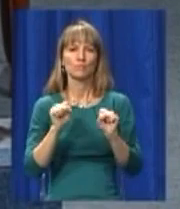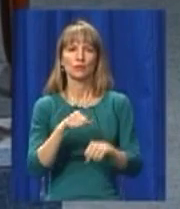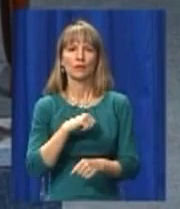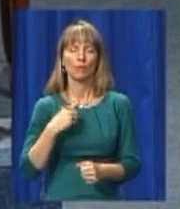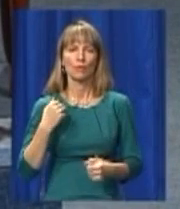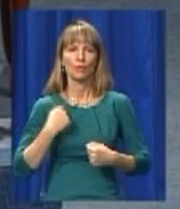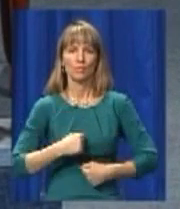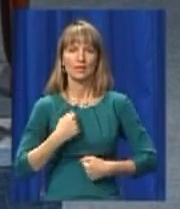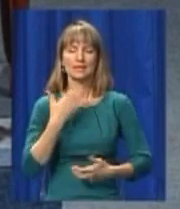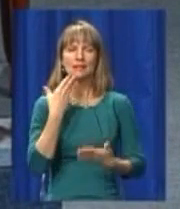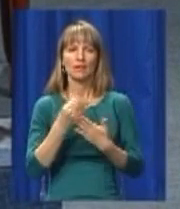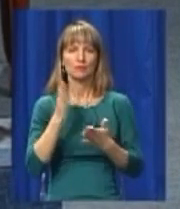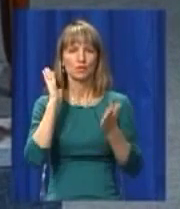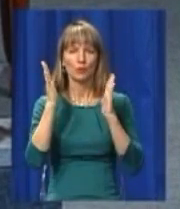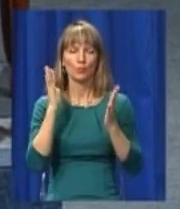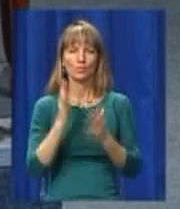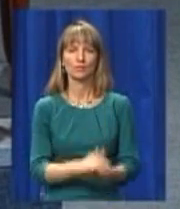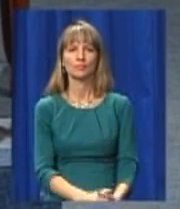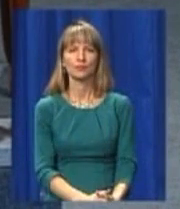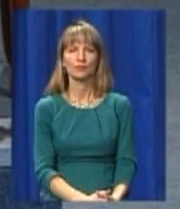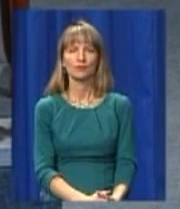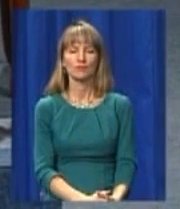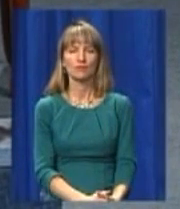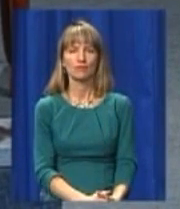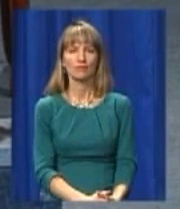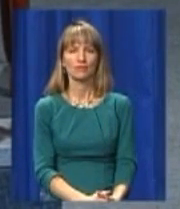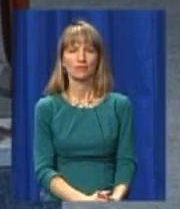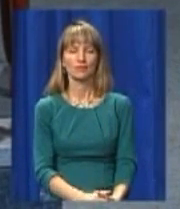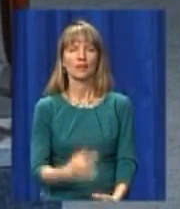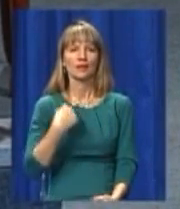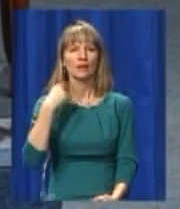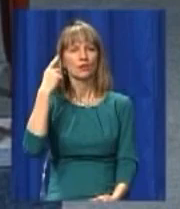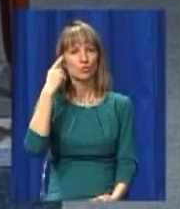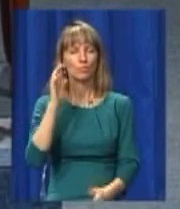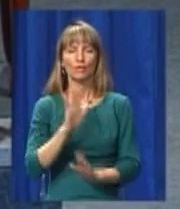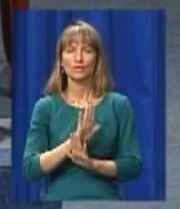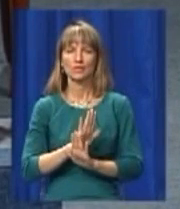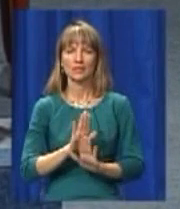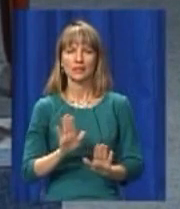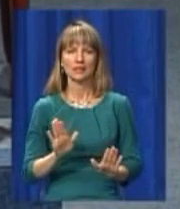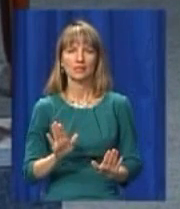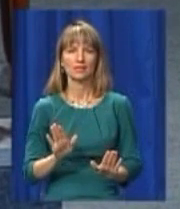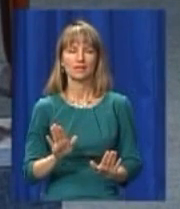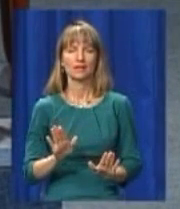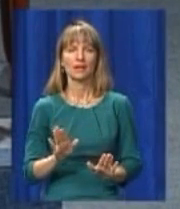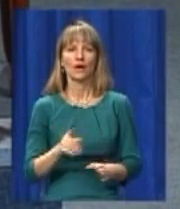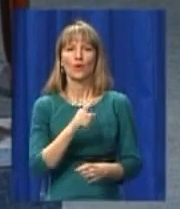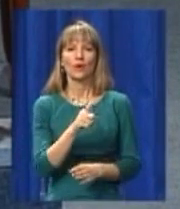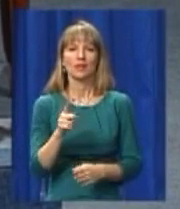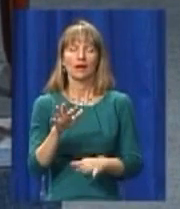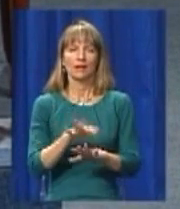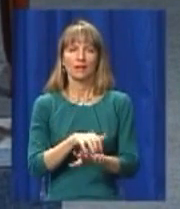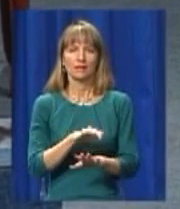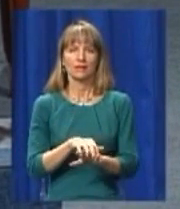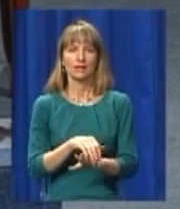мити своїми шампунями? Породистые, я думаю, нет. Ну, потому что породистые у каждого кота, как